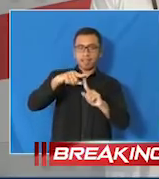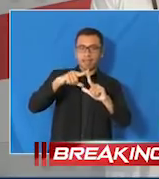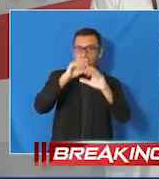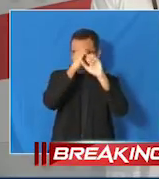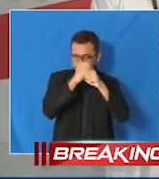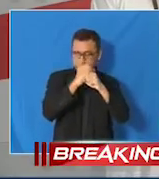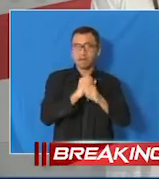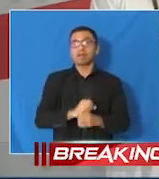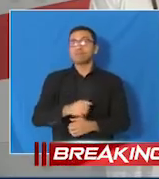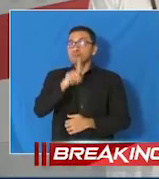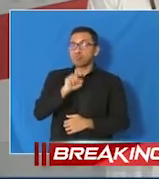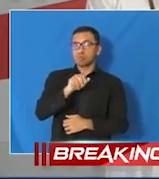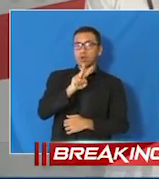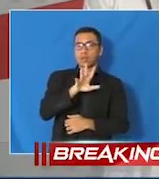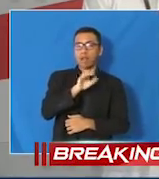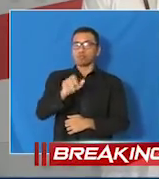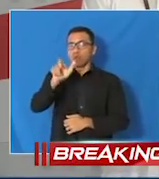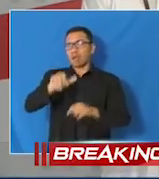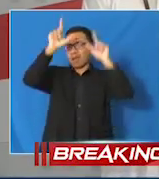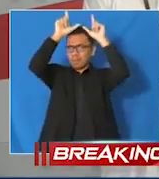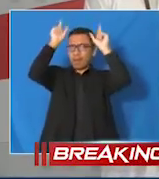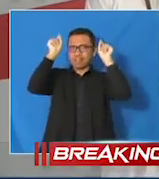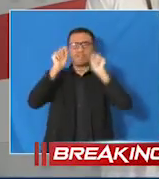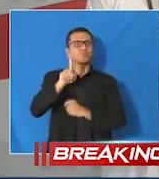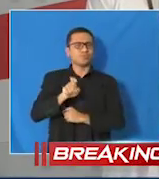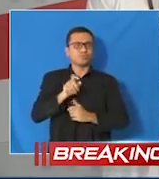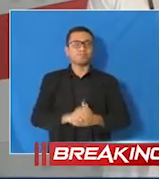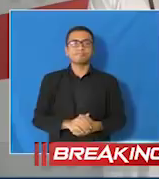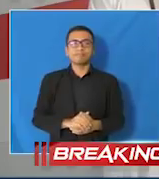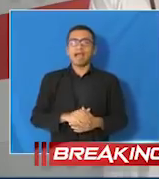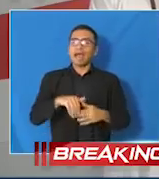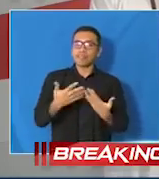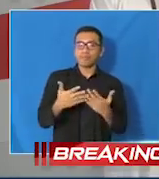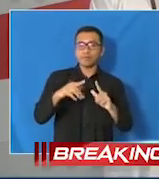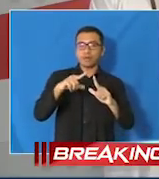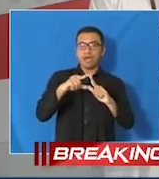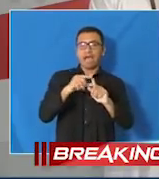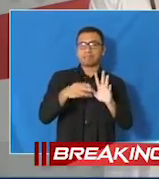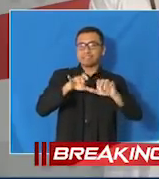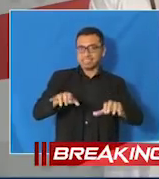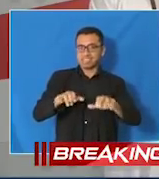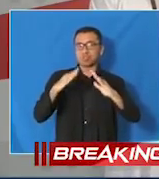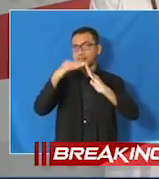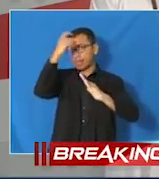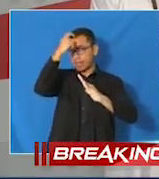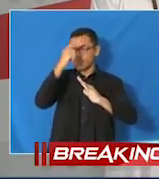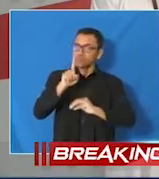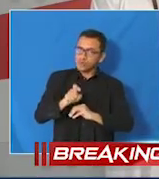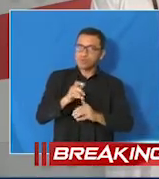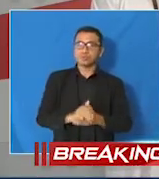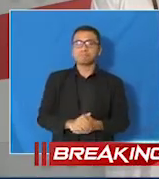2.500 perawat dan juga bagian administrasi rumah sakit sampai ke